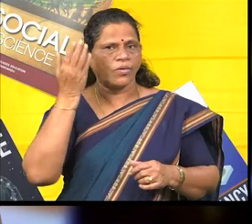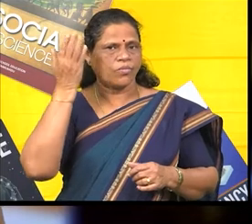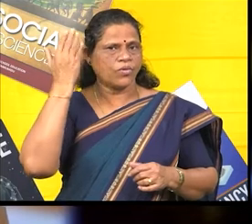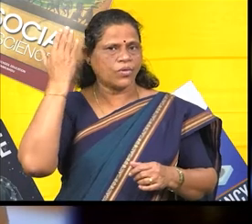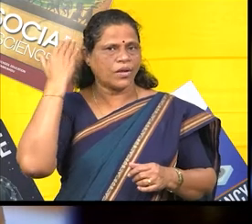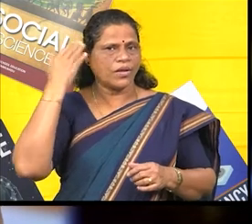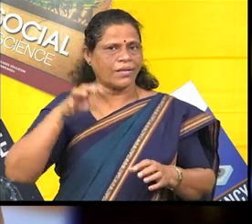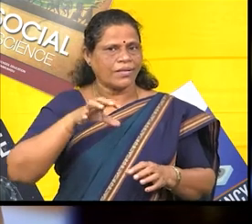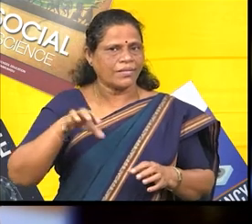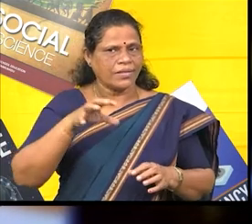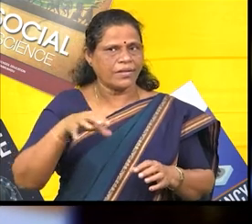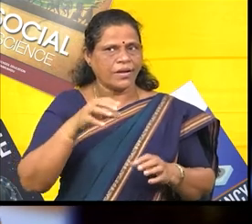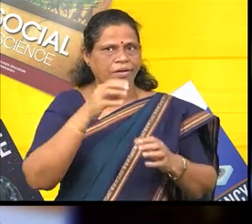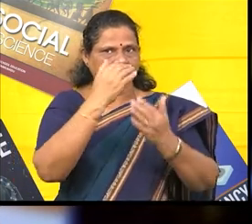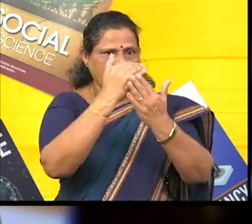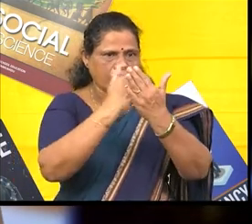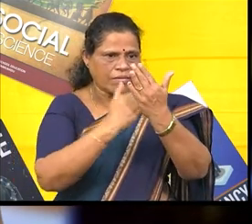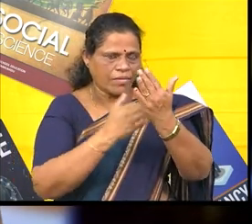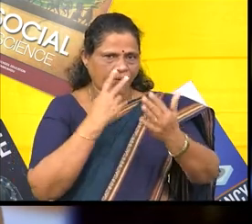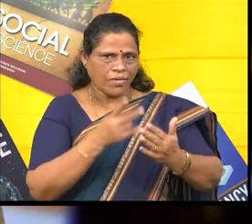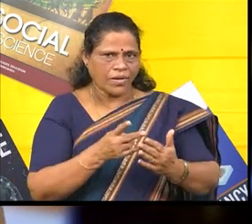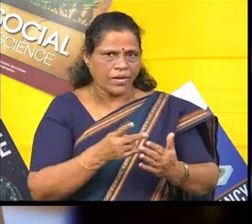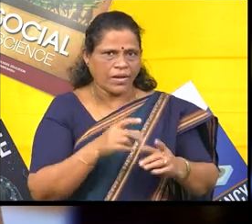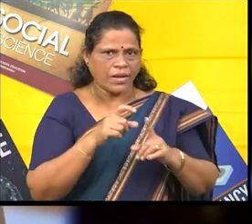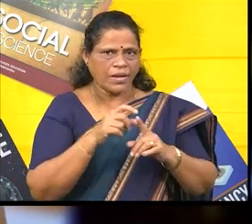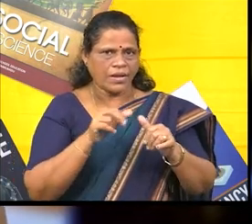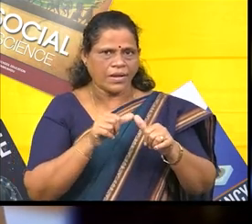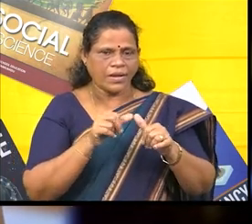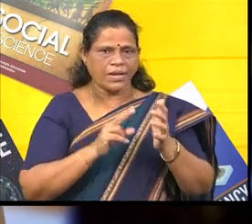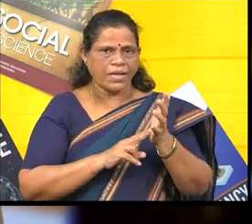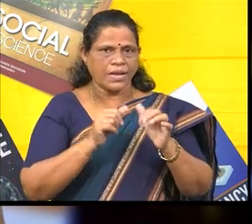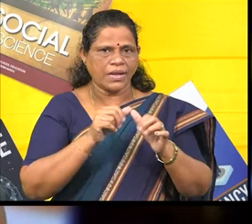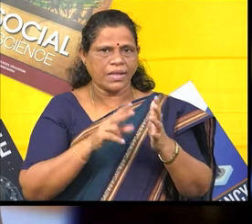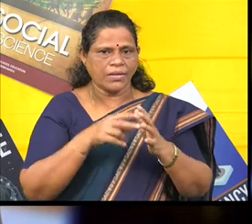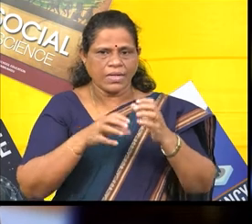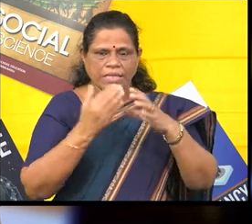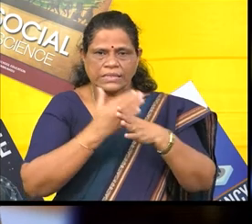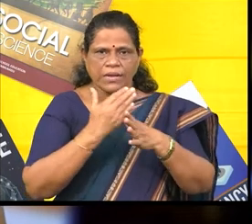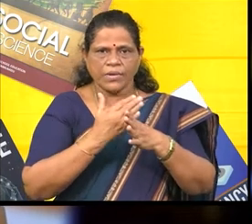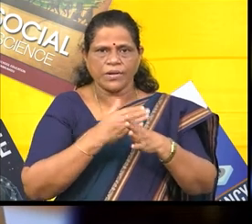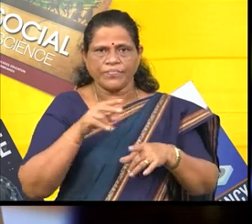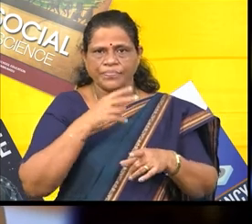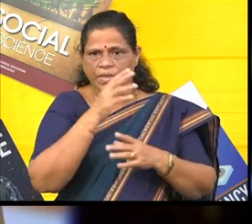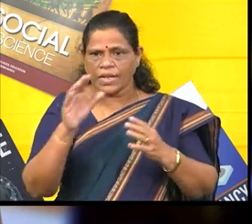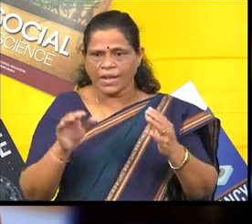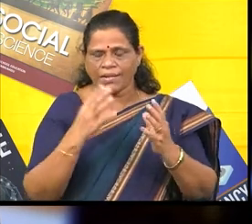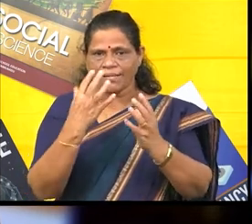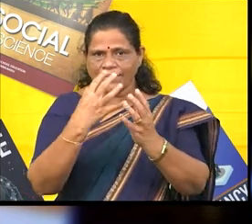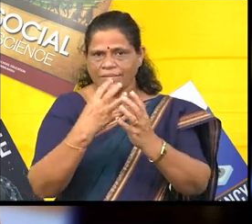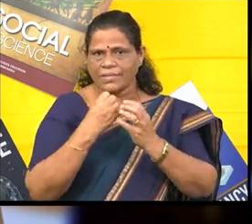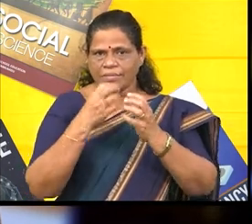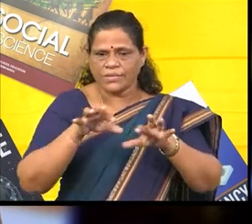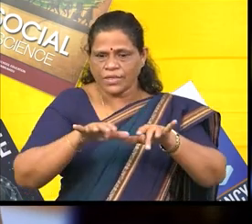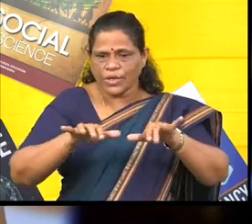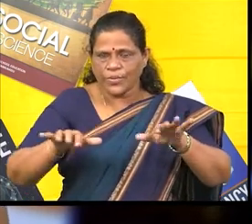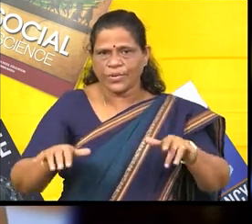முன்னாடி இந்த திருட்டு வழக்குகளில் ஈடுபட்ட குற்றவாளிகளுடைய டிஎன்ஏ, அவர்களுடைய செயல்பாடுகள் அதெல்லாம் சேமித்து வச்சுப்பாங்க.